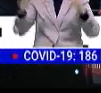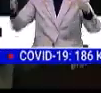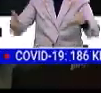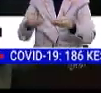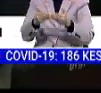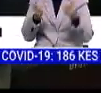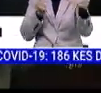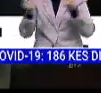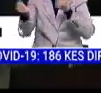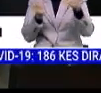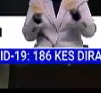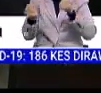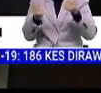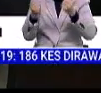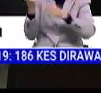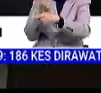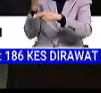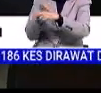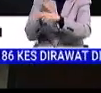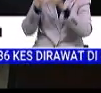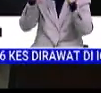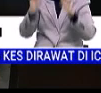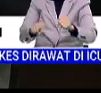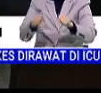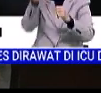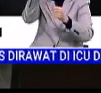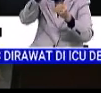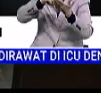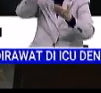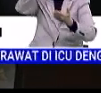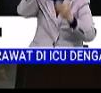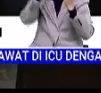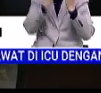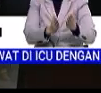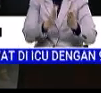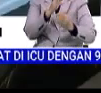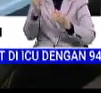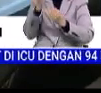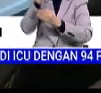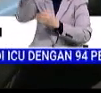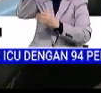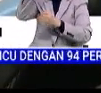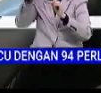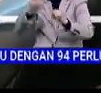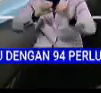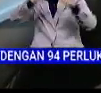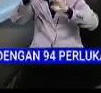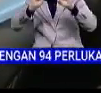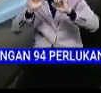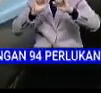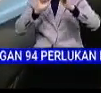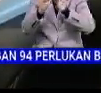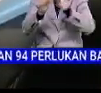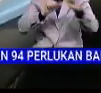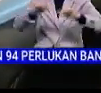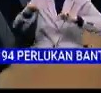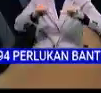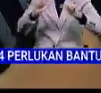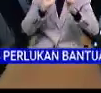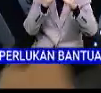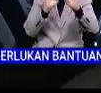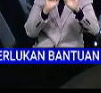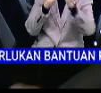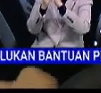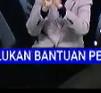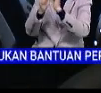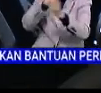pemanduan simulator memberi satu lagi pilihan untuk pelajar dan ibu bapa dalam membuat penilaian berkenaan aktiviti e-sukan sebagai salah satu